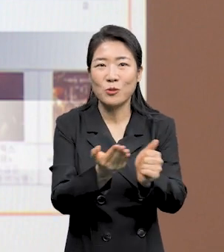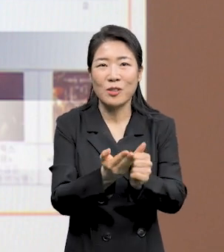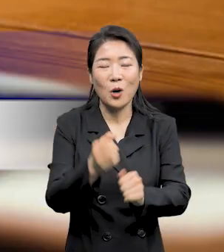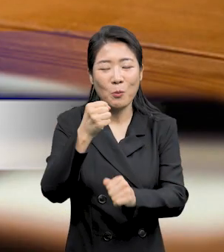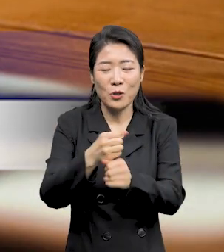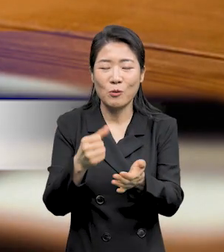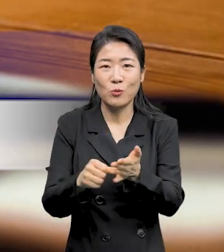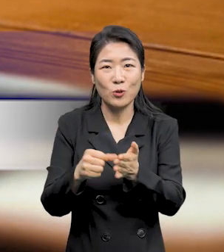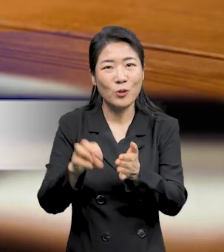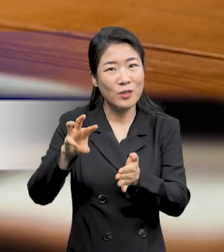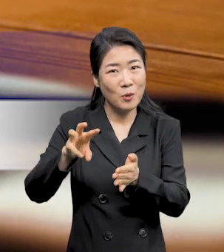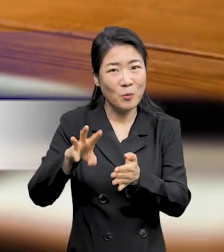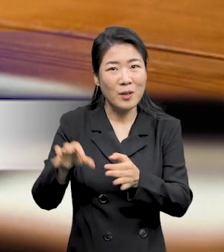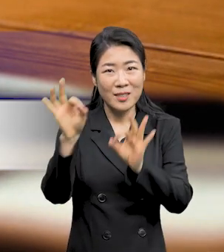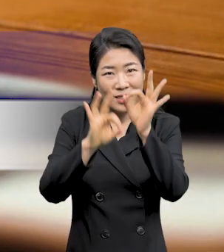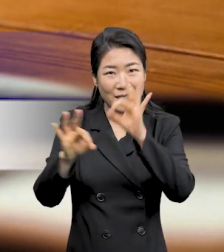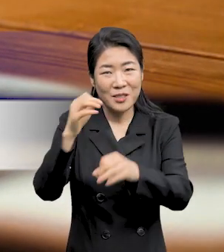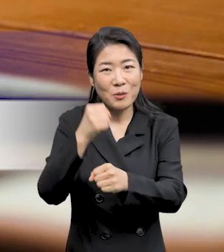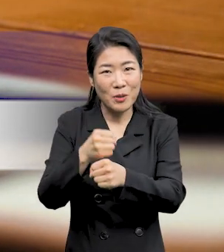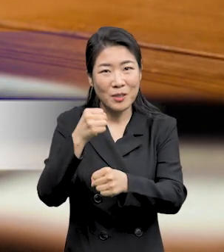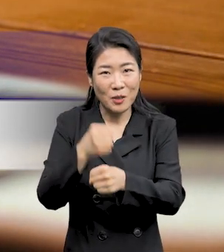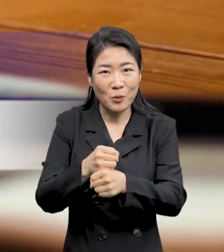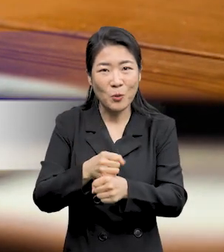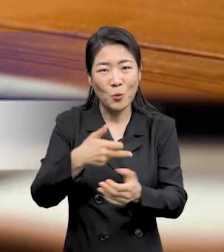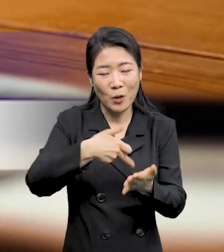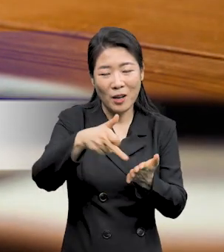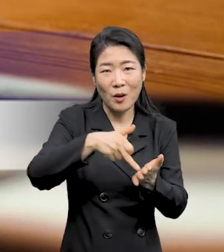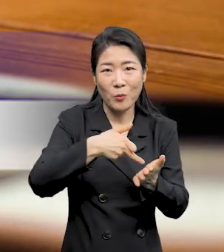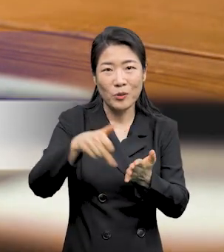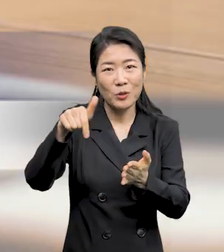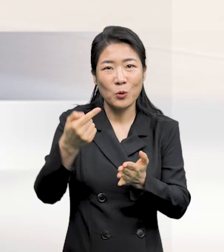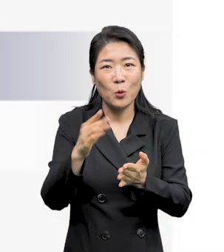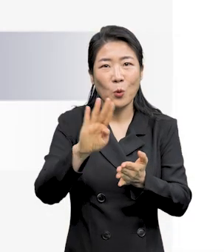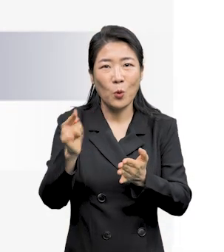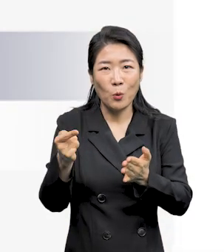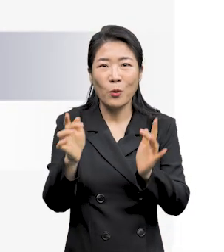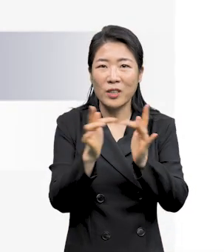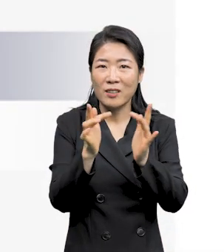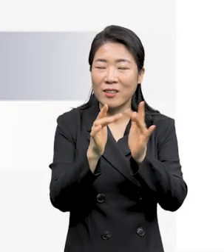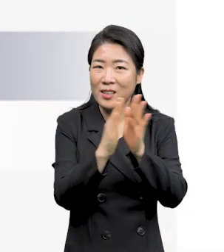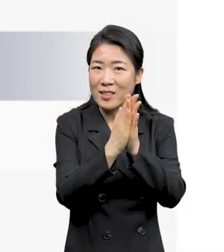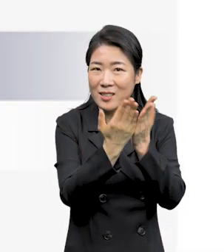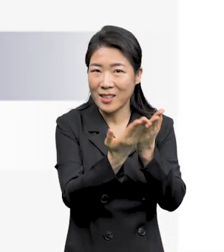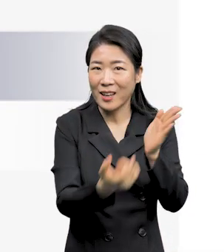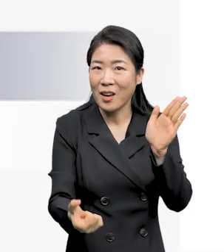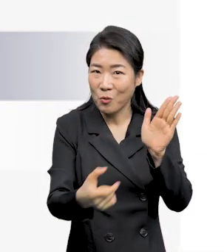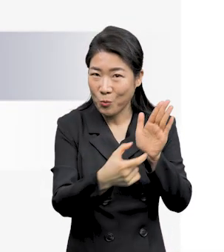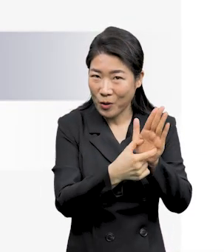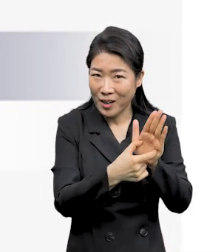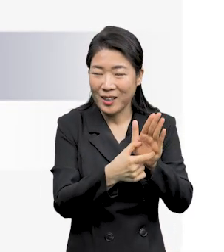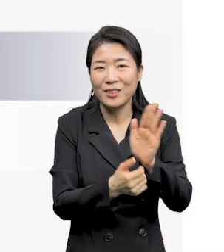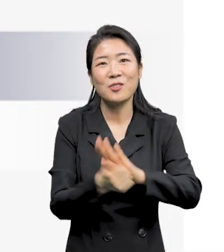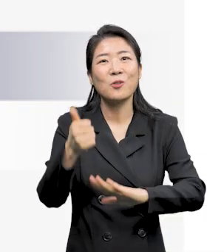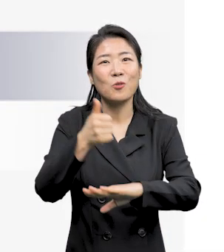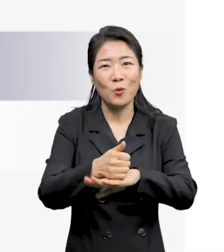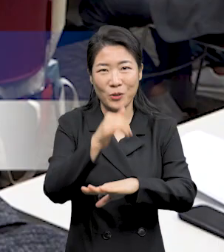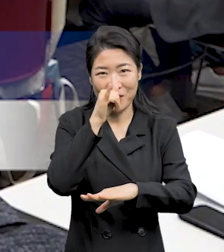3편을 발굴했고 카카오 페이지 교보문고 등 다양한 플랫폼에 연재되는 성과를